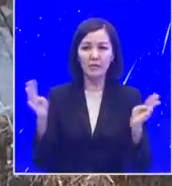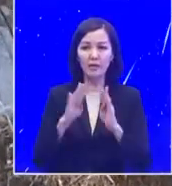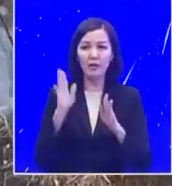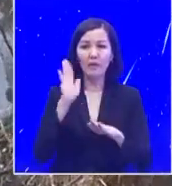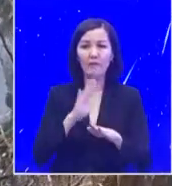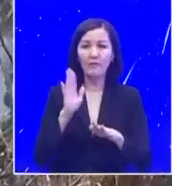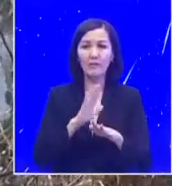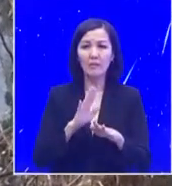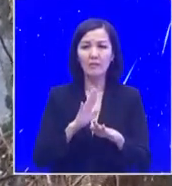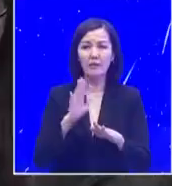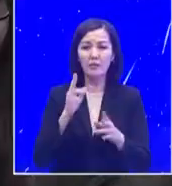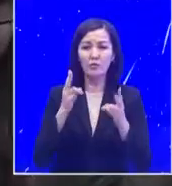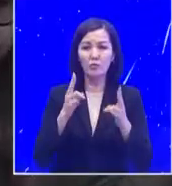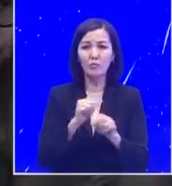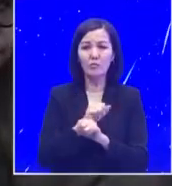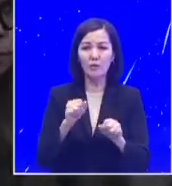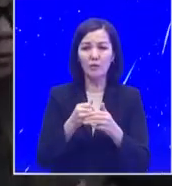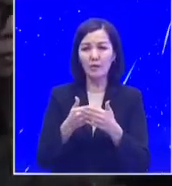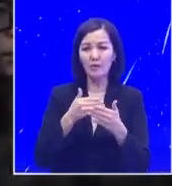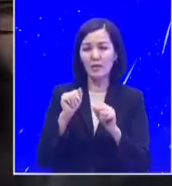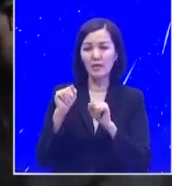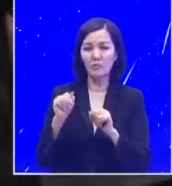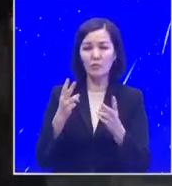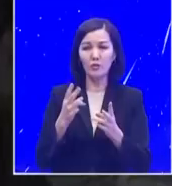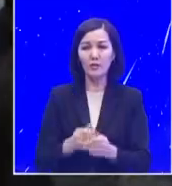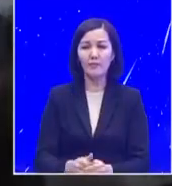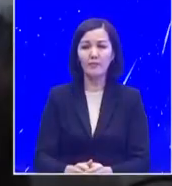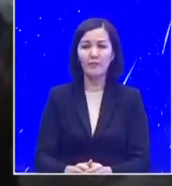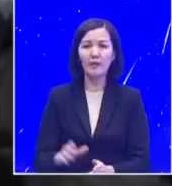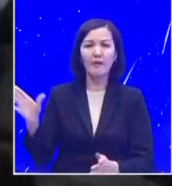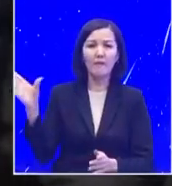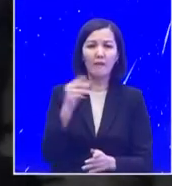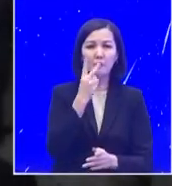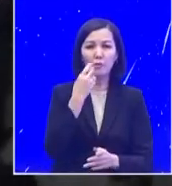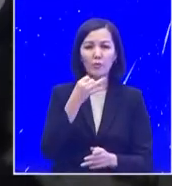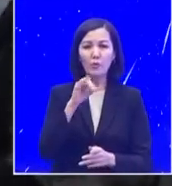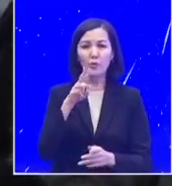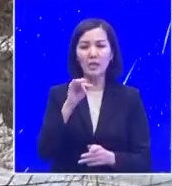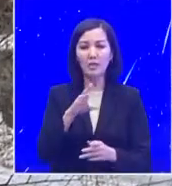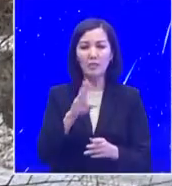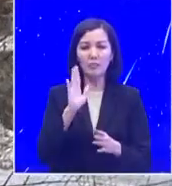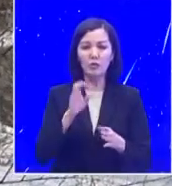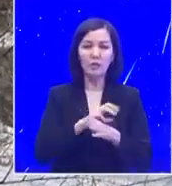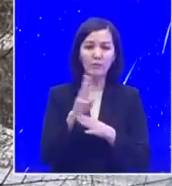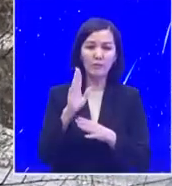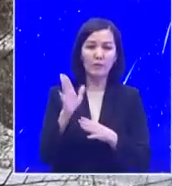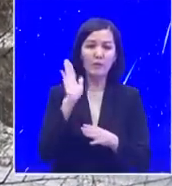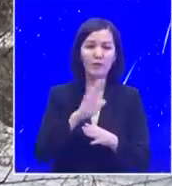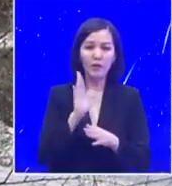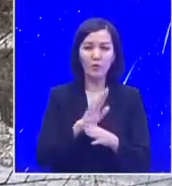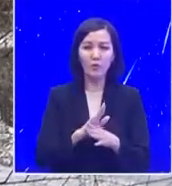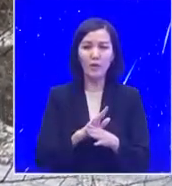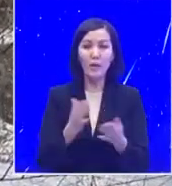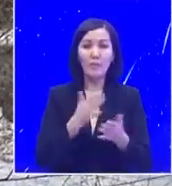водоема во избежание трагедии. В августе будет весь вот этот Уйтас будет обеспечен питьевой водой. Большие трудности у